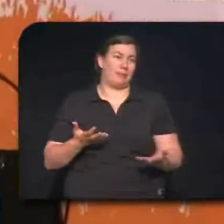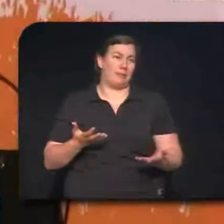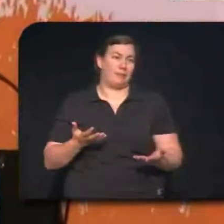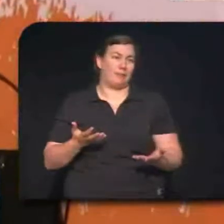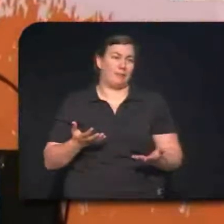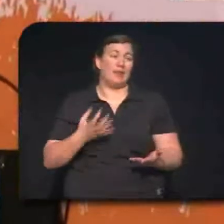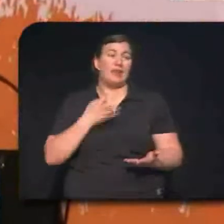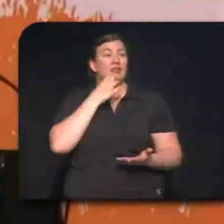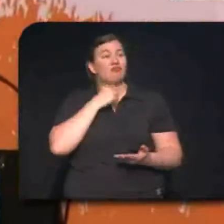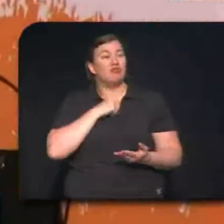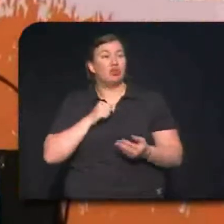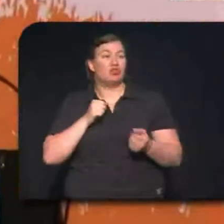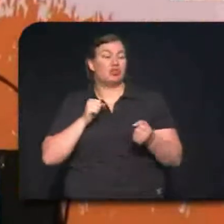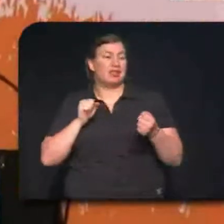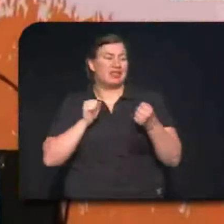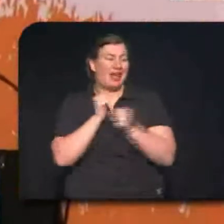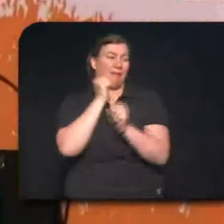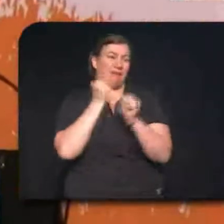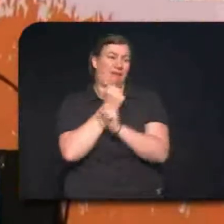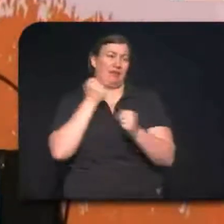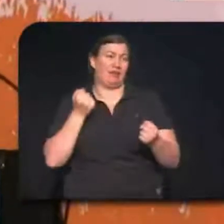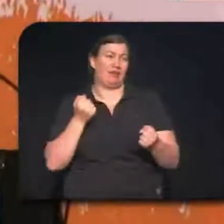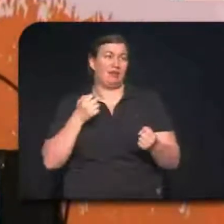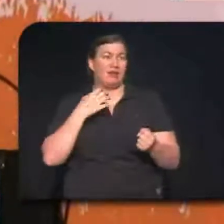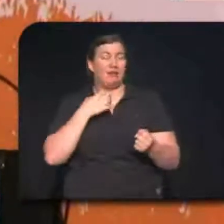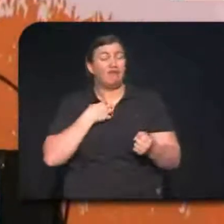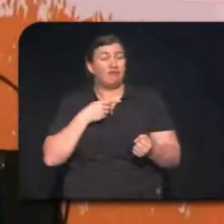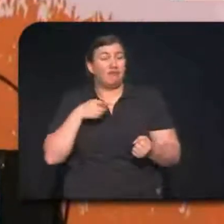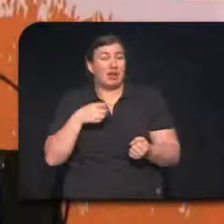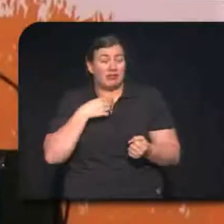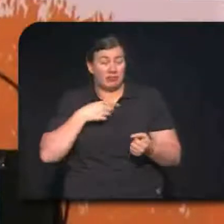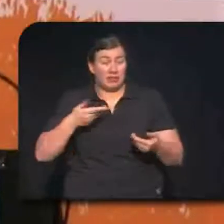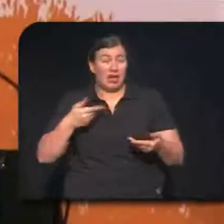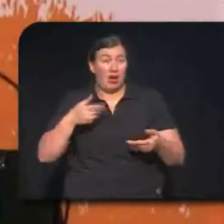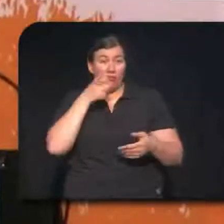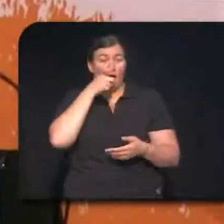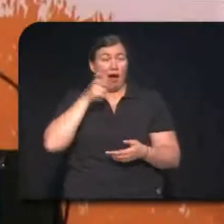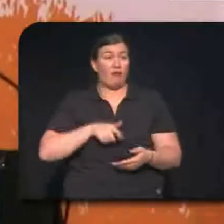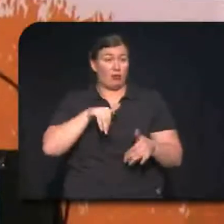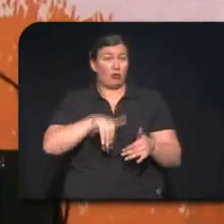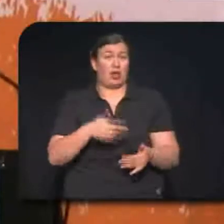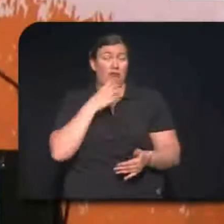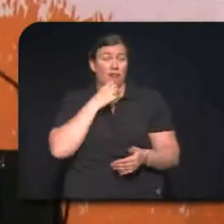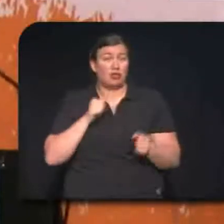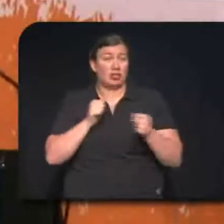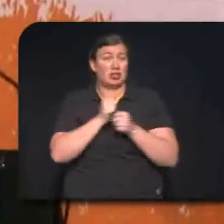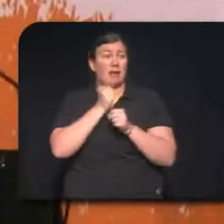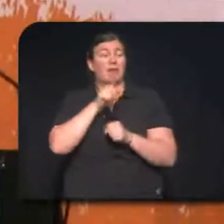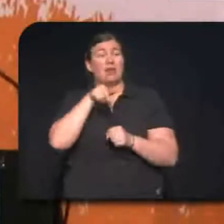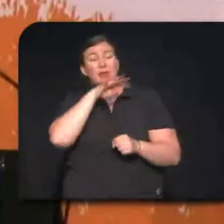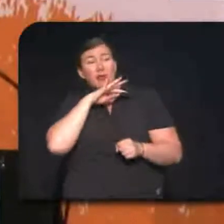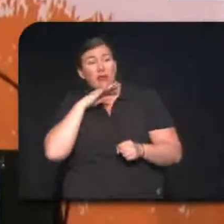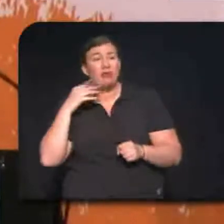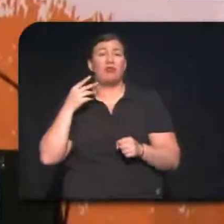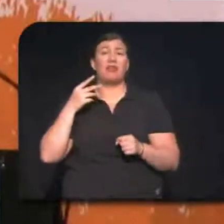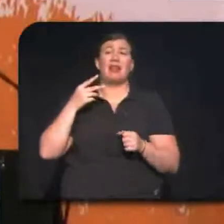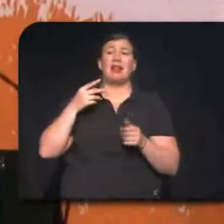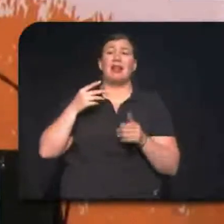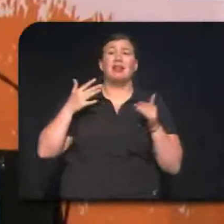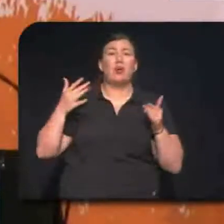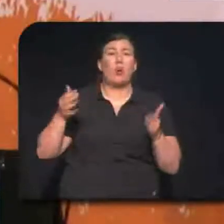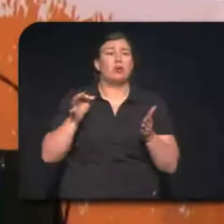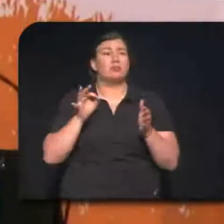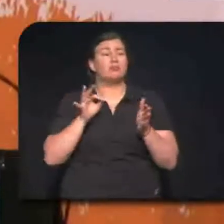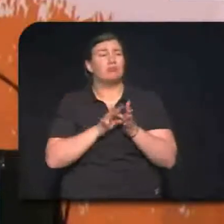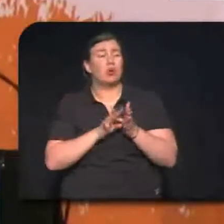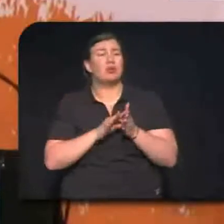wir sind bereit dagegen zu kämpfen es ist unsere Verantwortung das zu tun aber wir haben noch großartige entwicklungspolitische Punkte